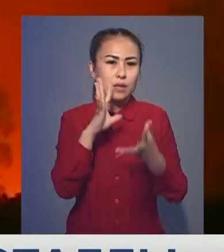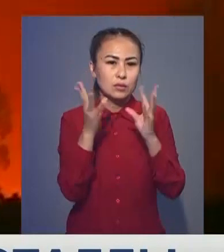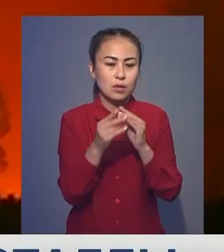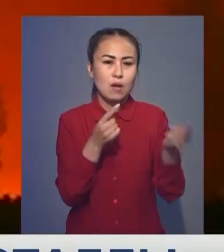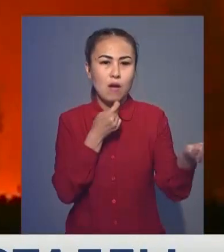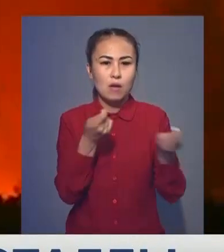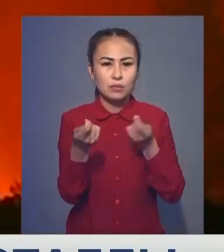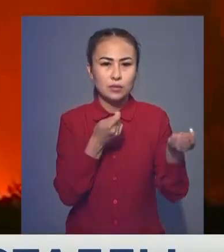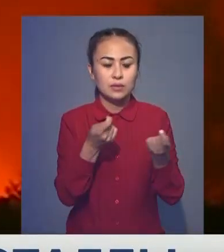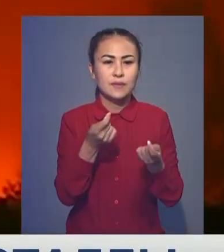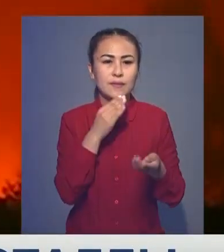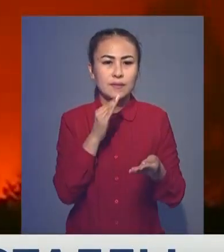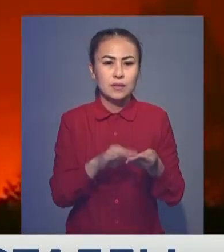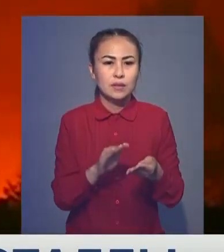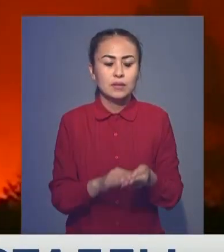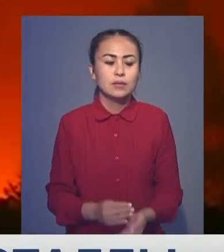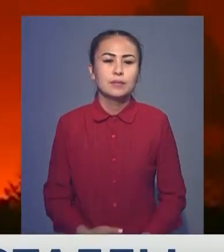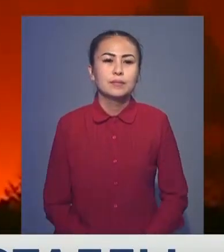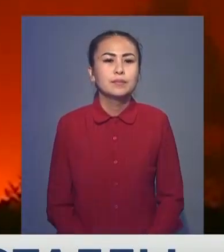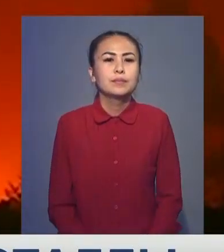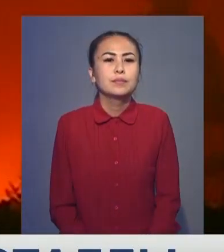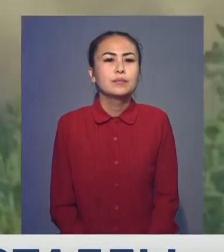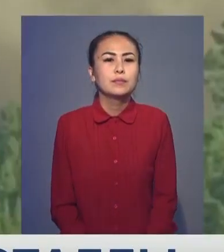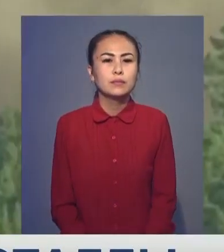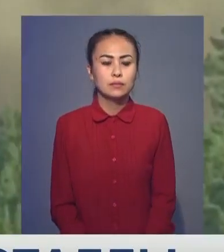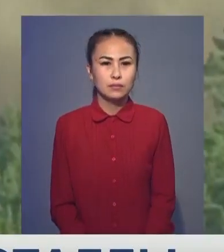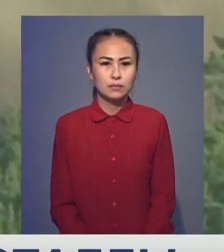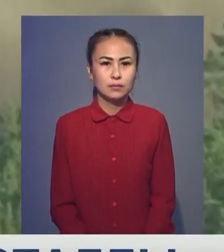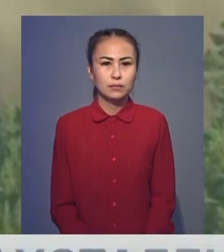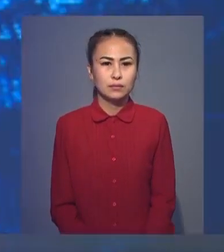Сондықтан қауіптіліктің сары деңгейі енгізілді.